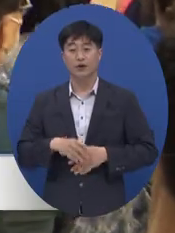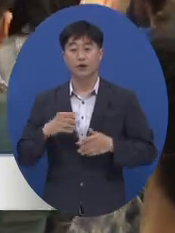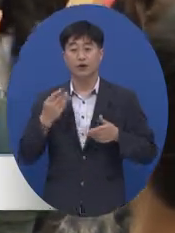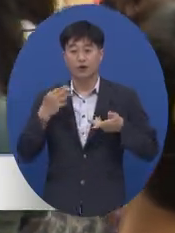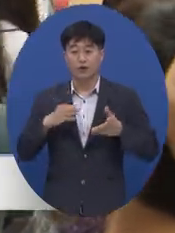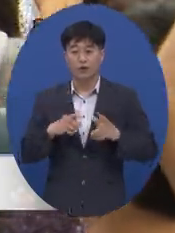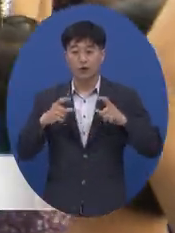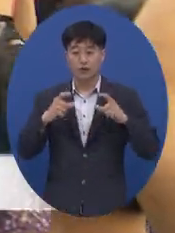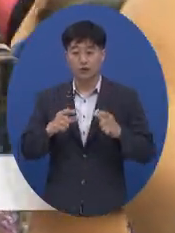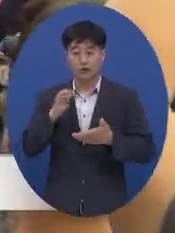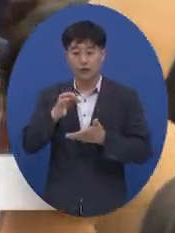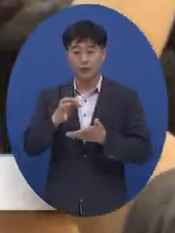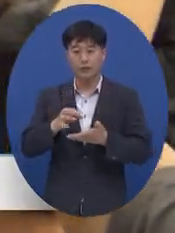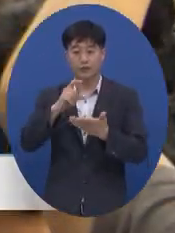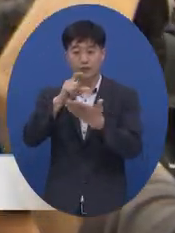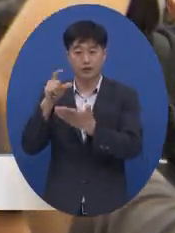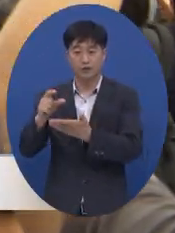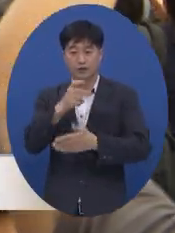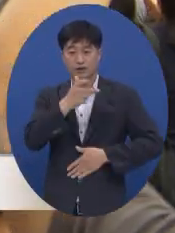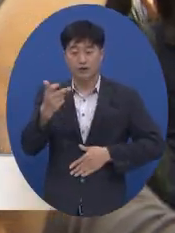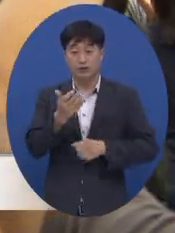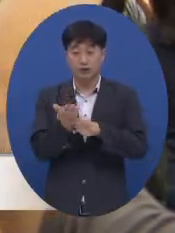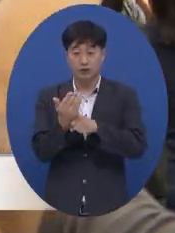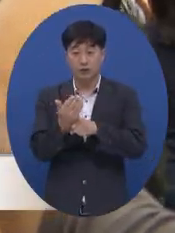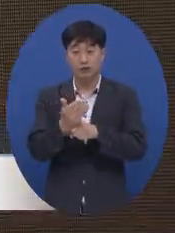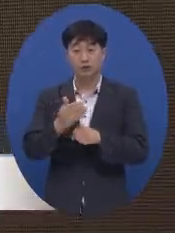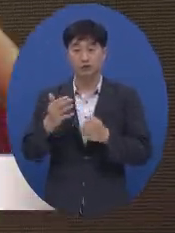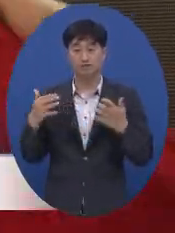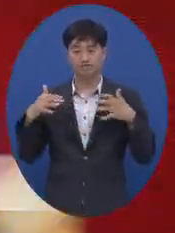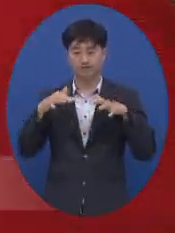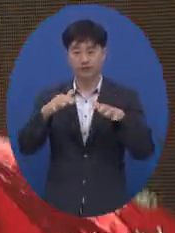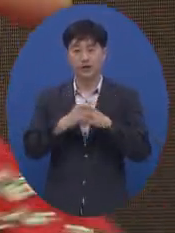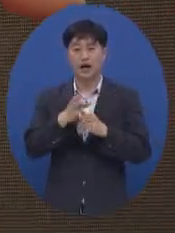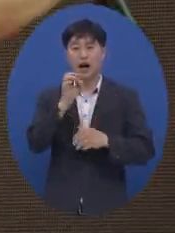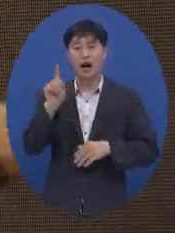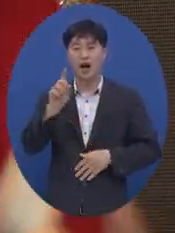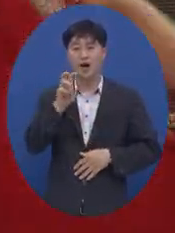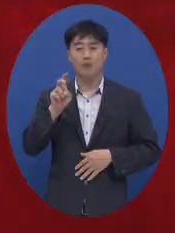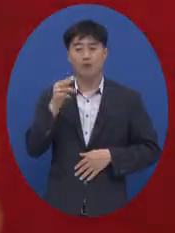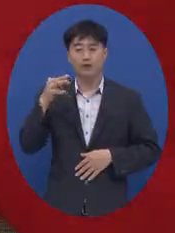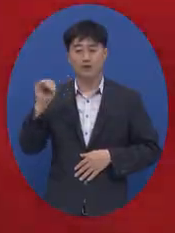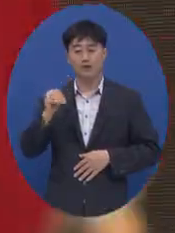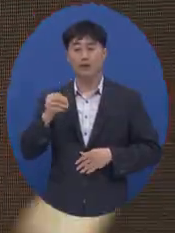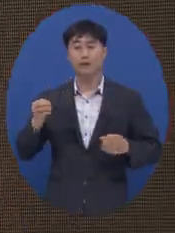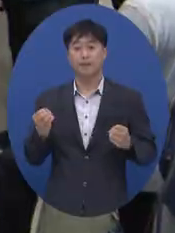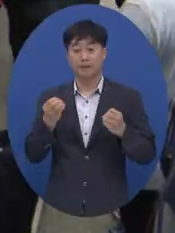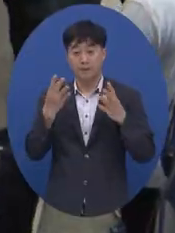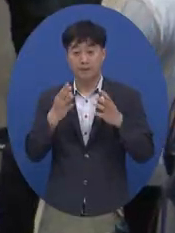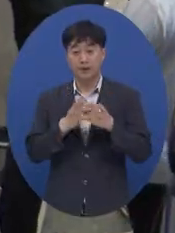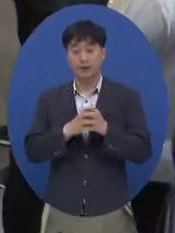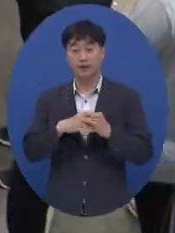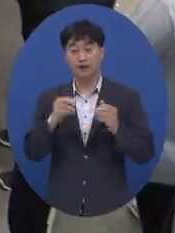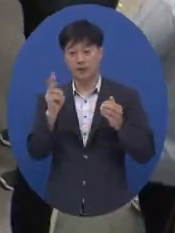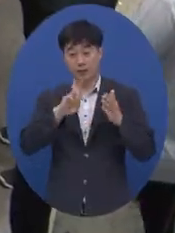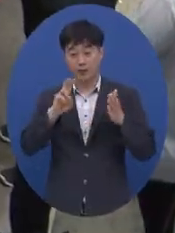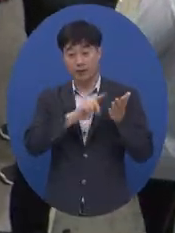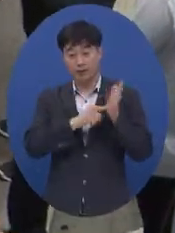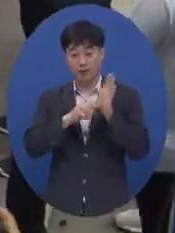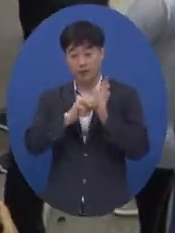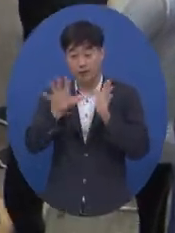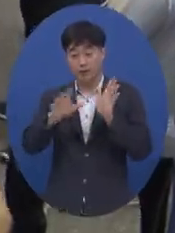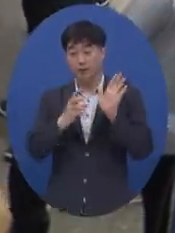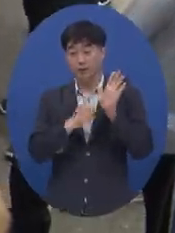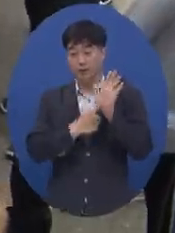경기 지역 화폐가 적힌 대형 트럭 주변으로 구름 인파가 모였습니다. 아모르 파티로 유명한 가수 김연자 씨의 공연과 함께